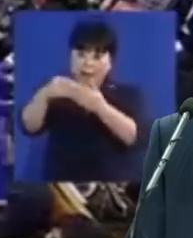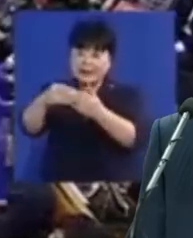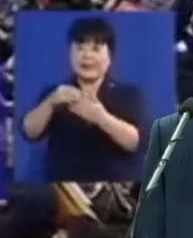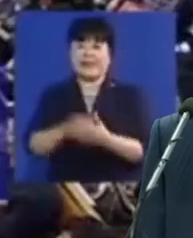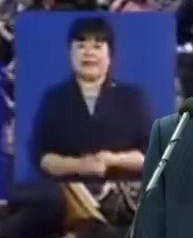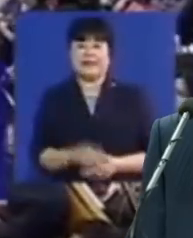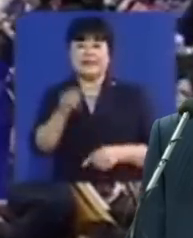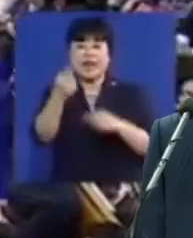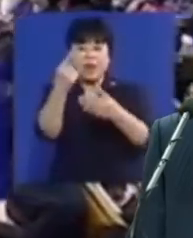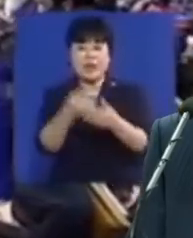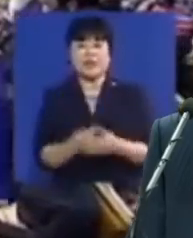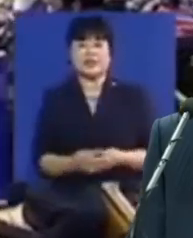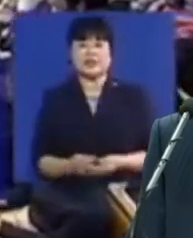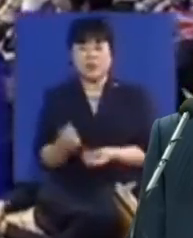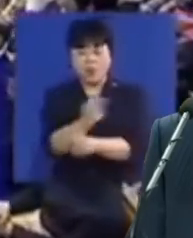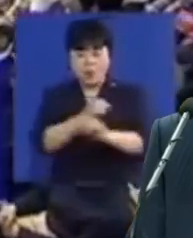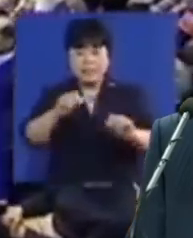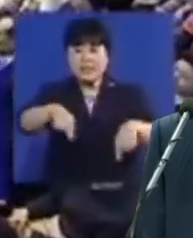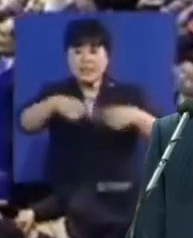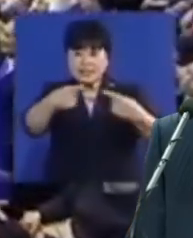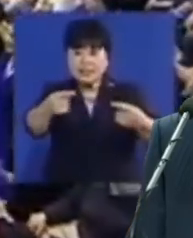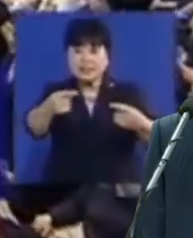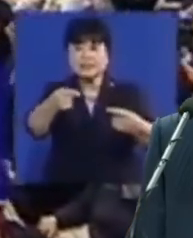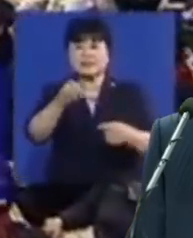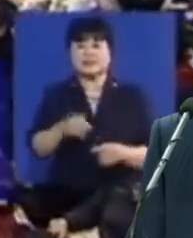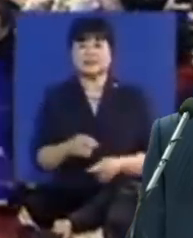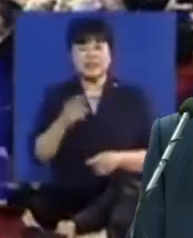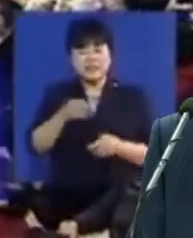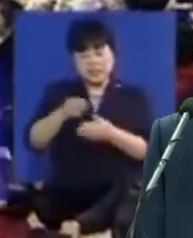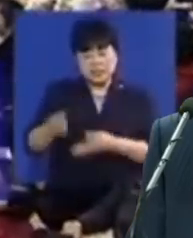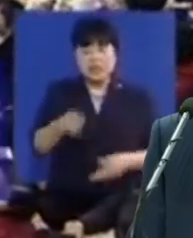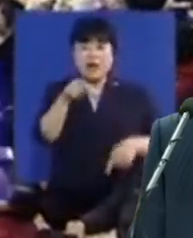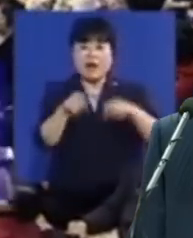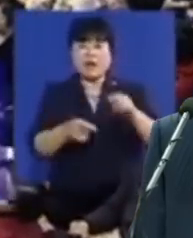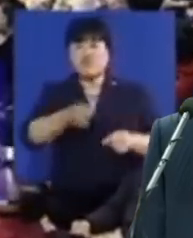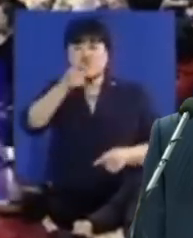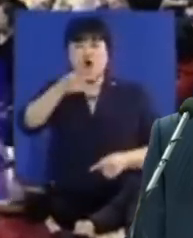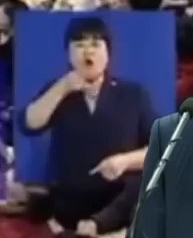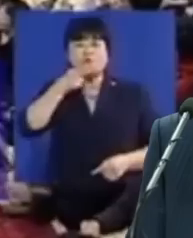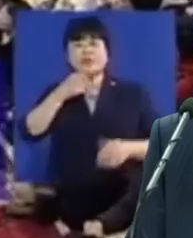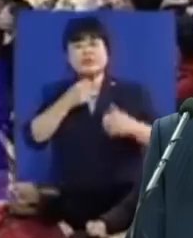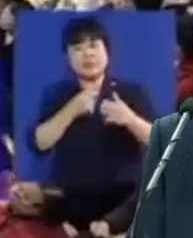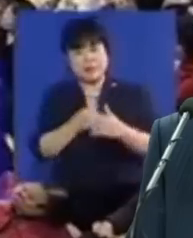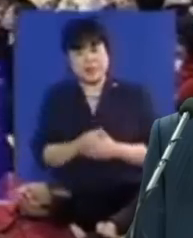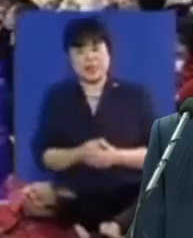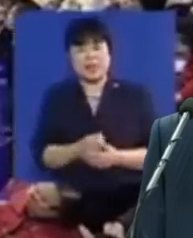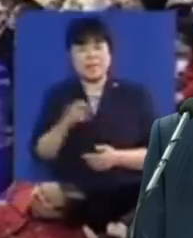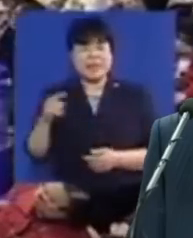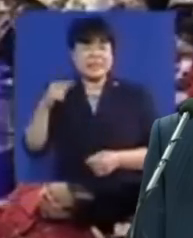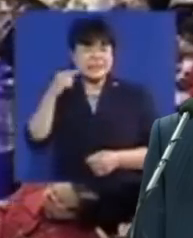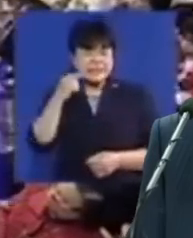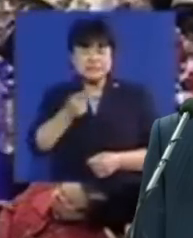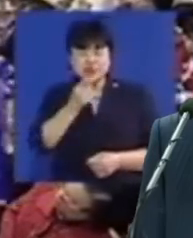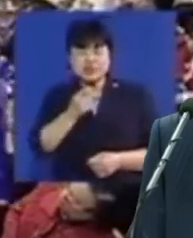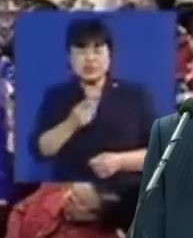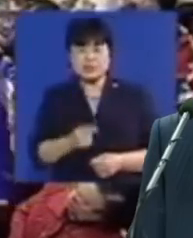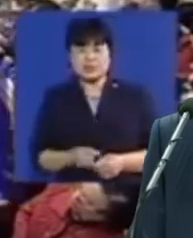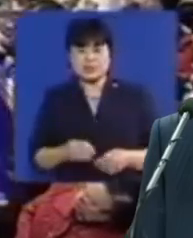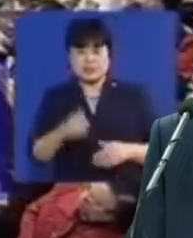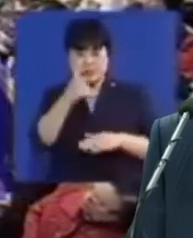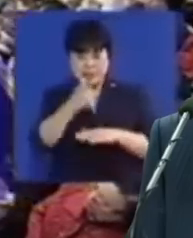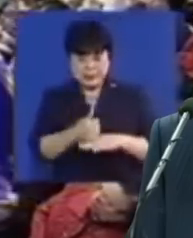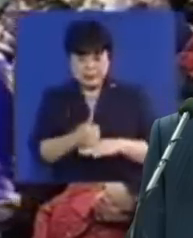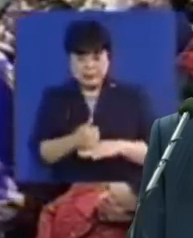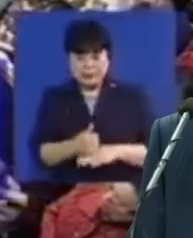그들이 나와서 수르 광야로 들어가서 거기서 사흘 길을 걸었으나 물을 얻지 못하고 마라에 이르러니 그곳 물이 써서